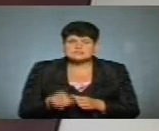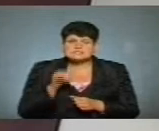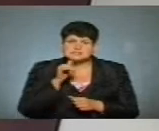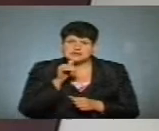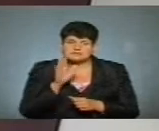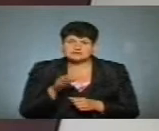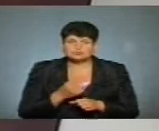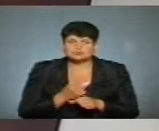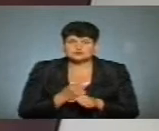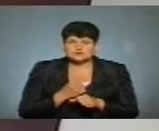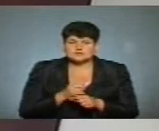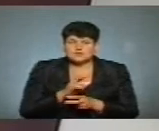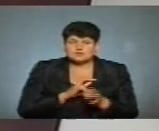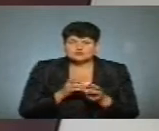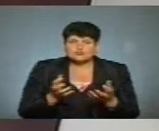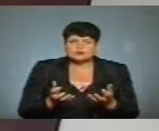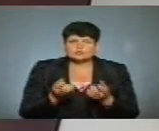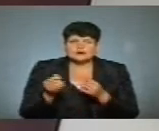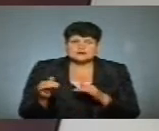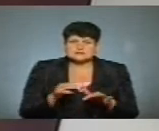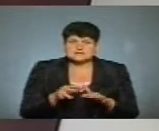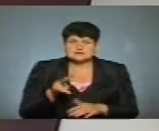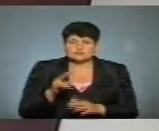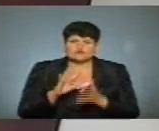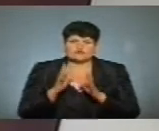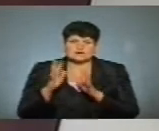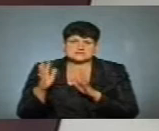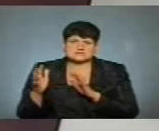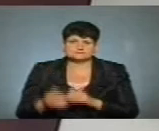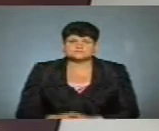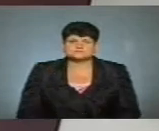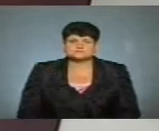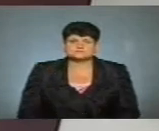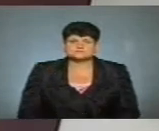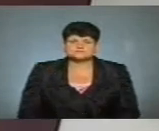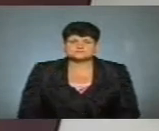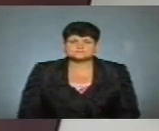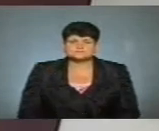вони відпрацьовуватимуть пошуково-рятувальні заходи у лісі, каже Ірина Крупа.